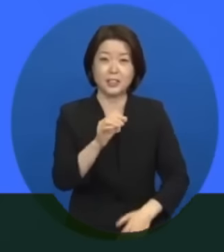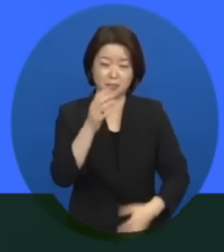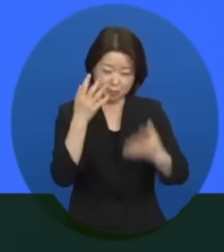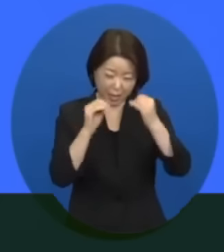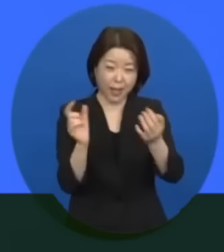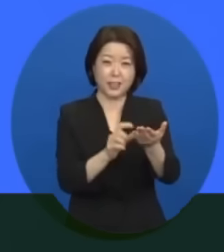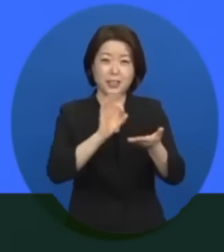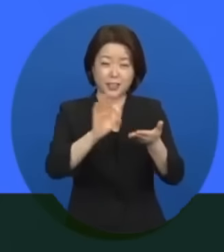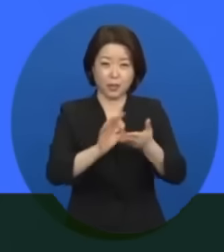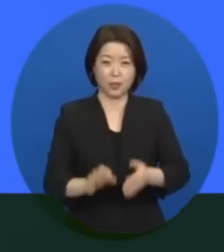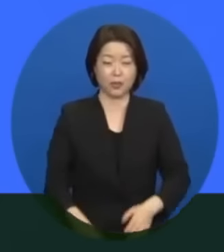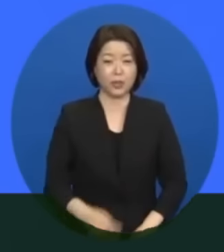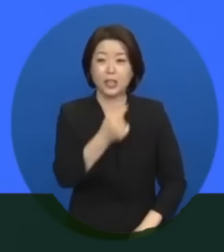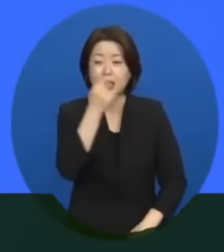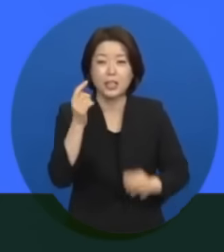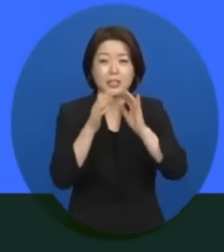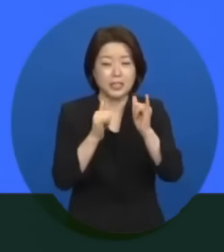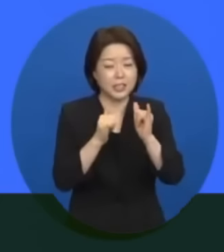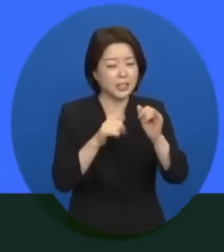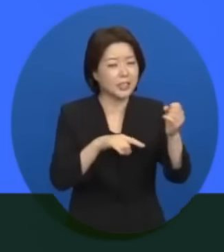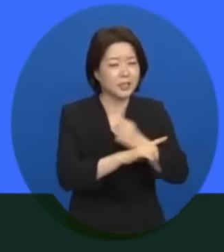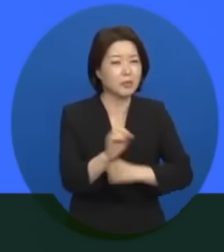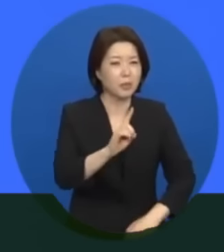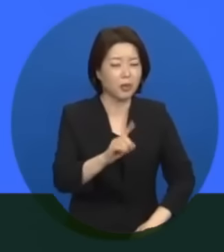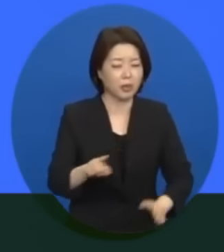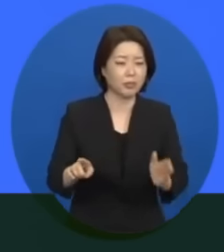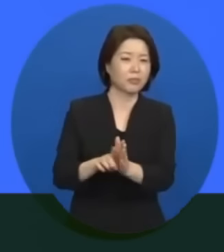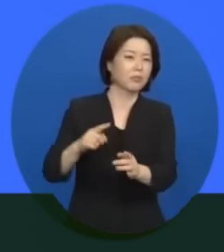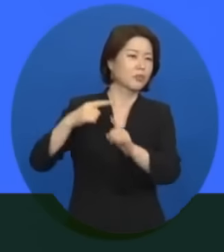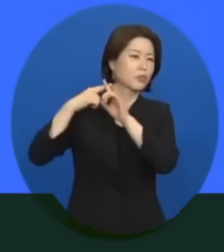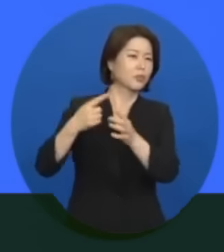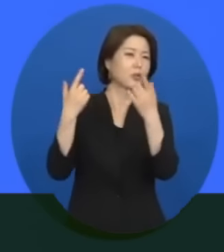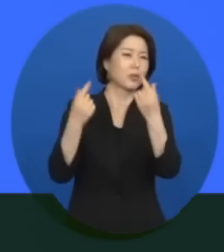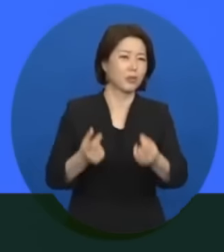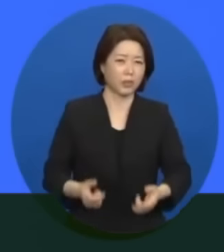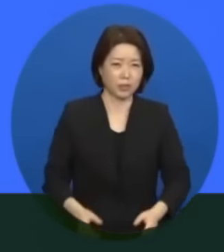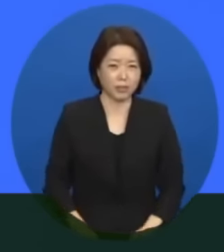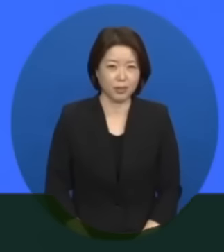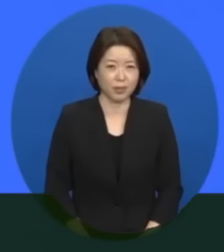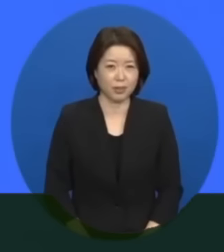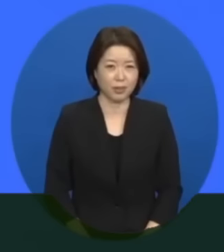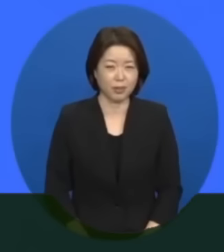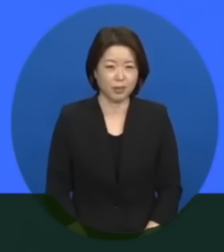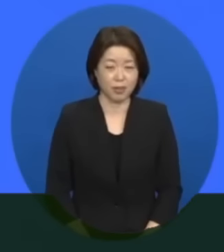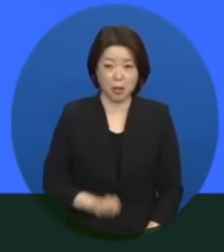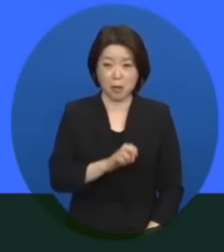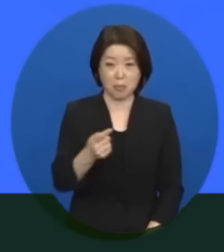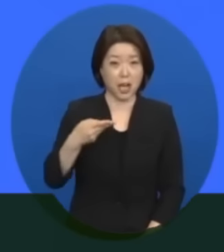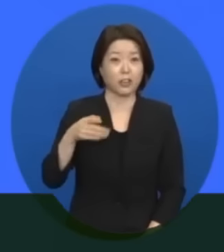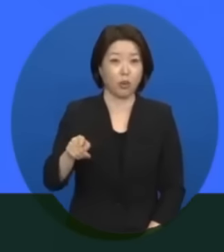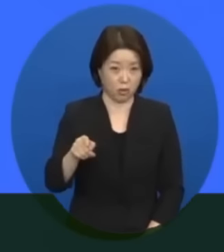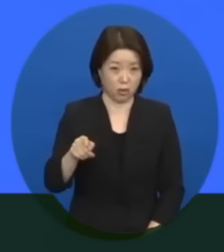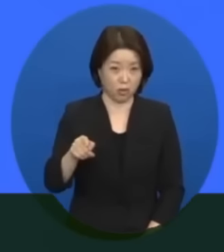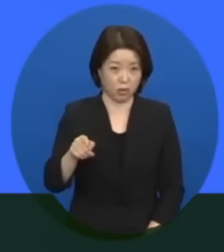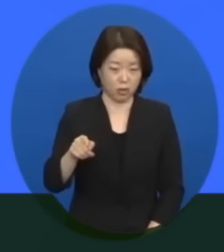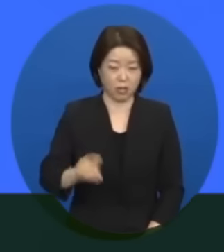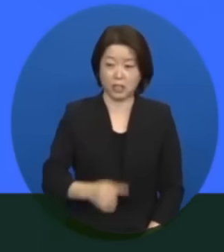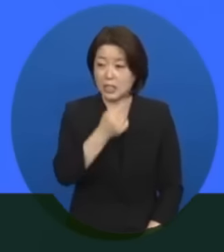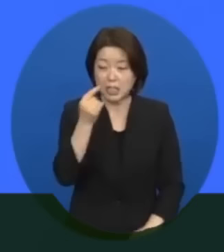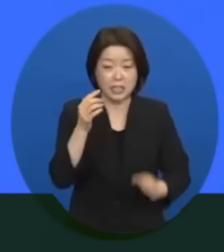증인들의 의미가 뭔지 아시죠이 순교자 뜻입니다 마라 뜻이죠 마